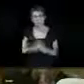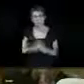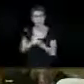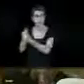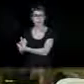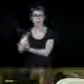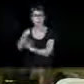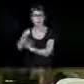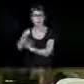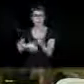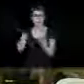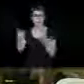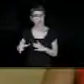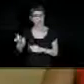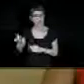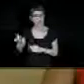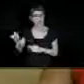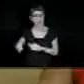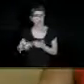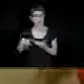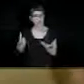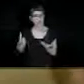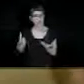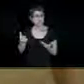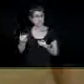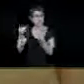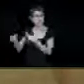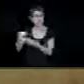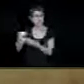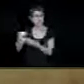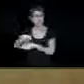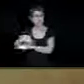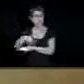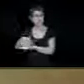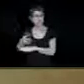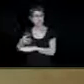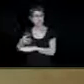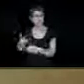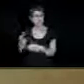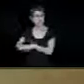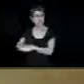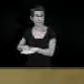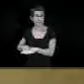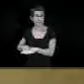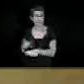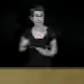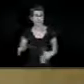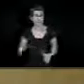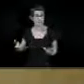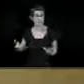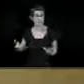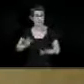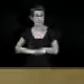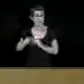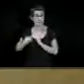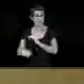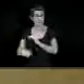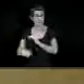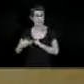que nous avons fait, nous, après l'avoir lu et analysé. Et enfin, j'ai une dernière surprise dans cette délibération, en relisant cette délibération